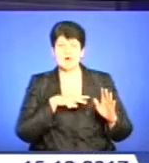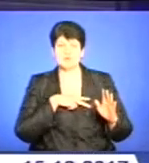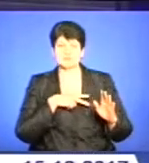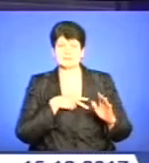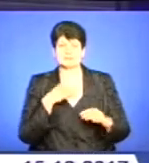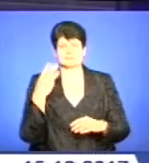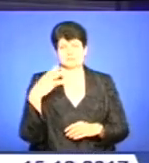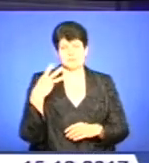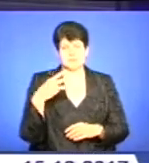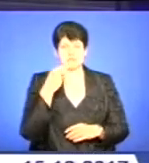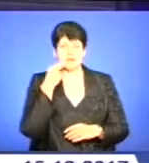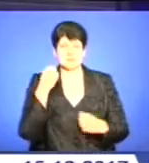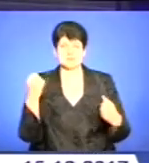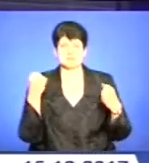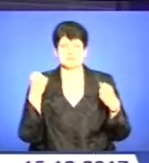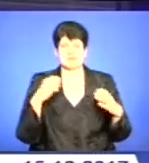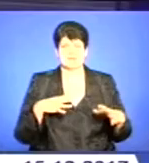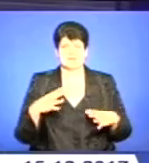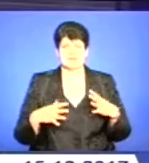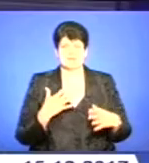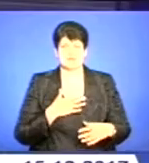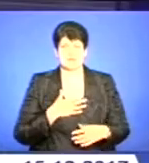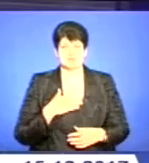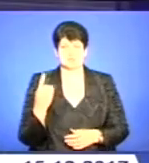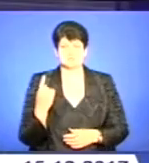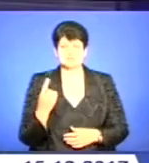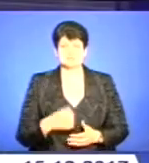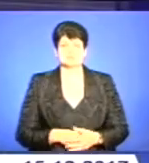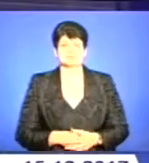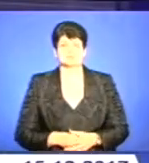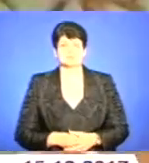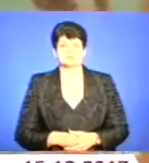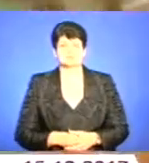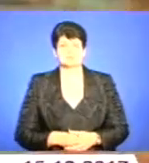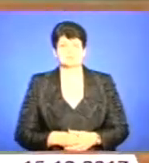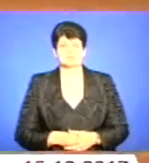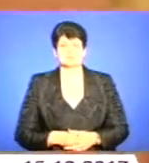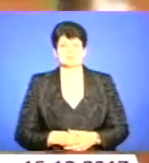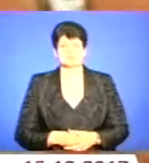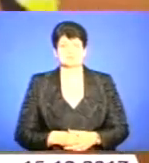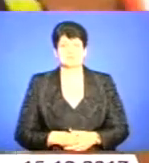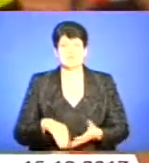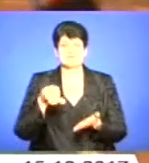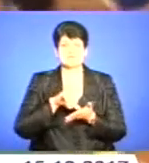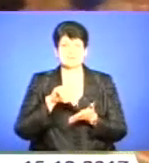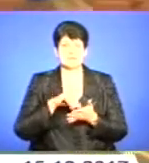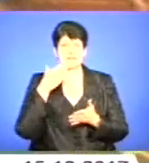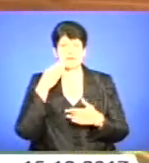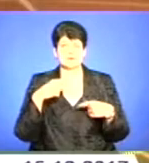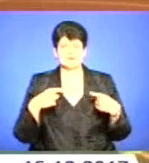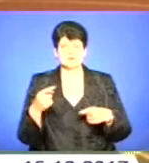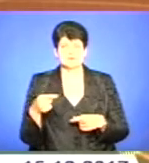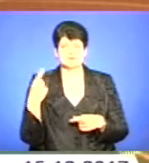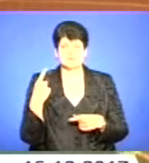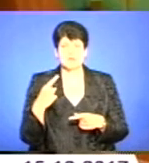понад три десятки кращих спортсменів та тренерів нашого краю. Детальніше у сюжеті. Виступи легкоатлетів